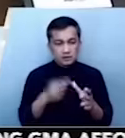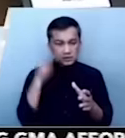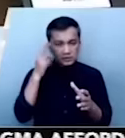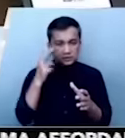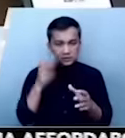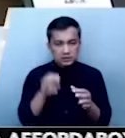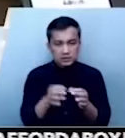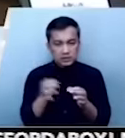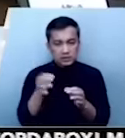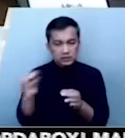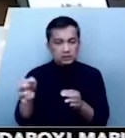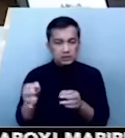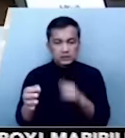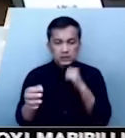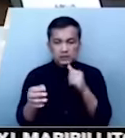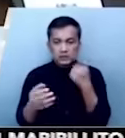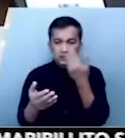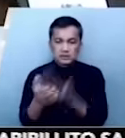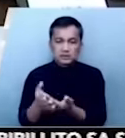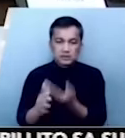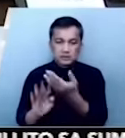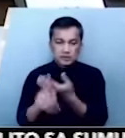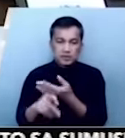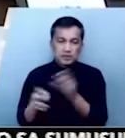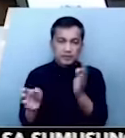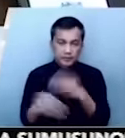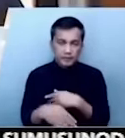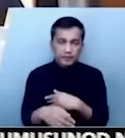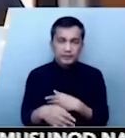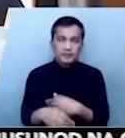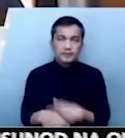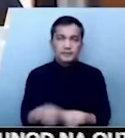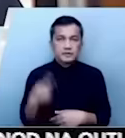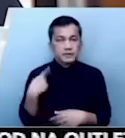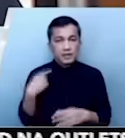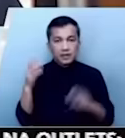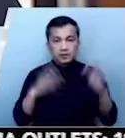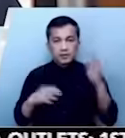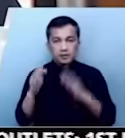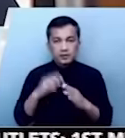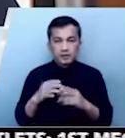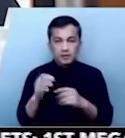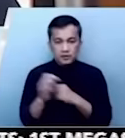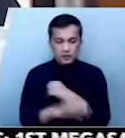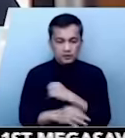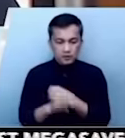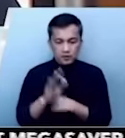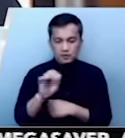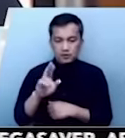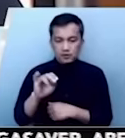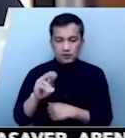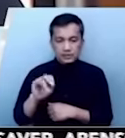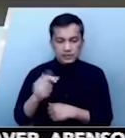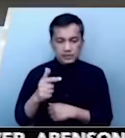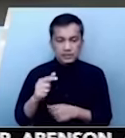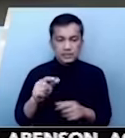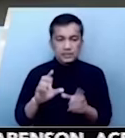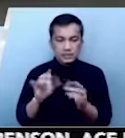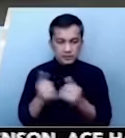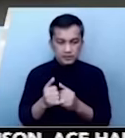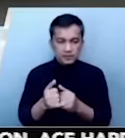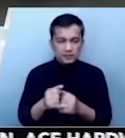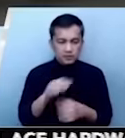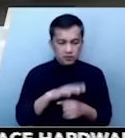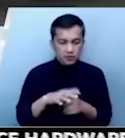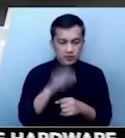di nakakarating ang mga balikbayan box, nagkakaproblema ang foreign forwarding company at kanilang local Filipino partner.